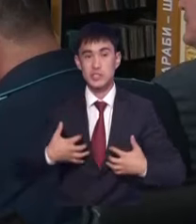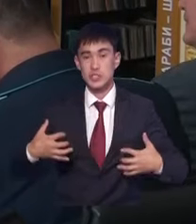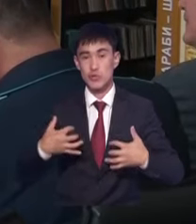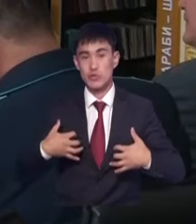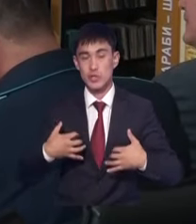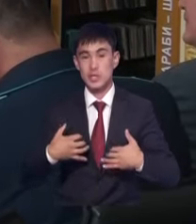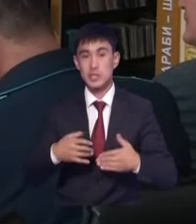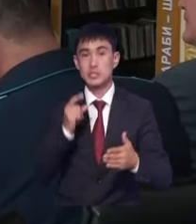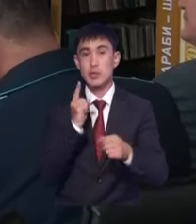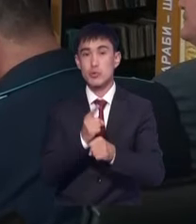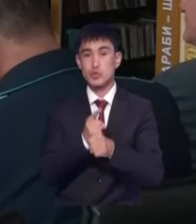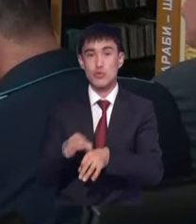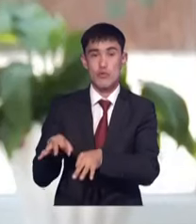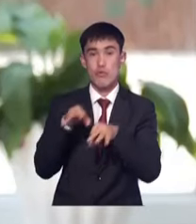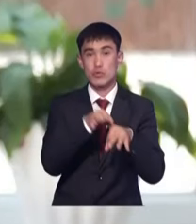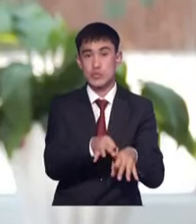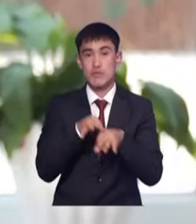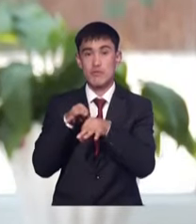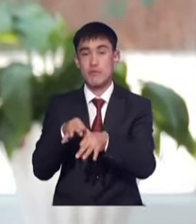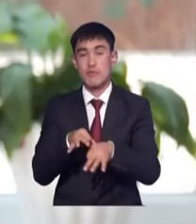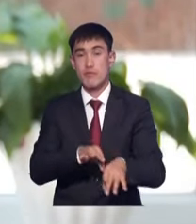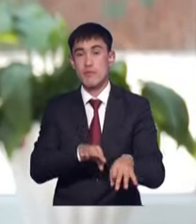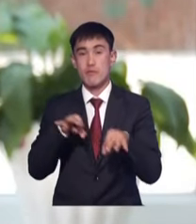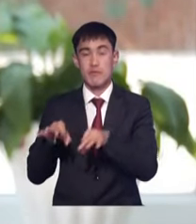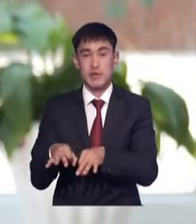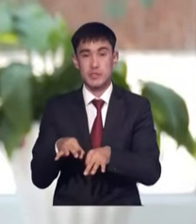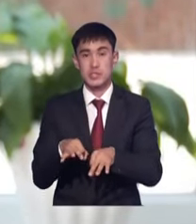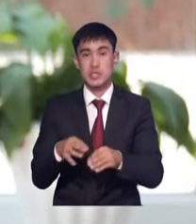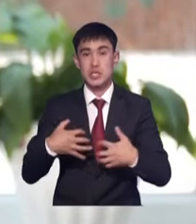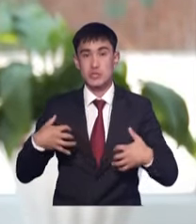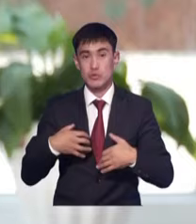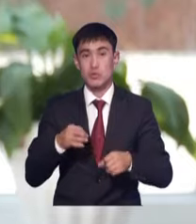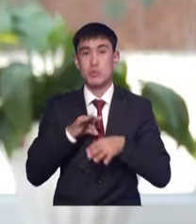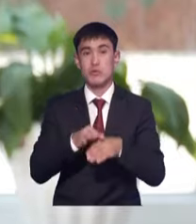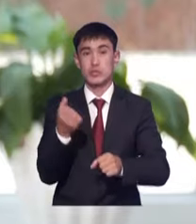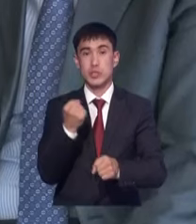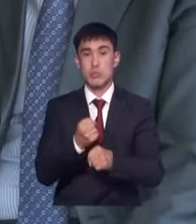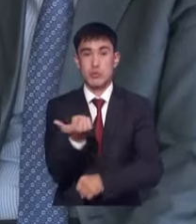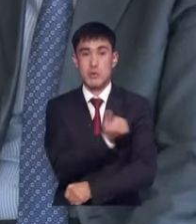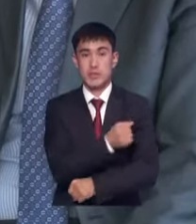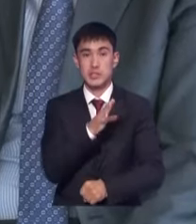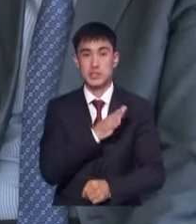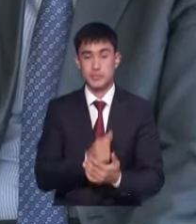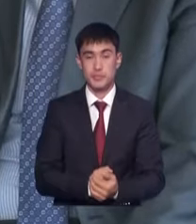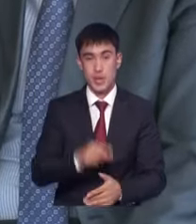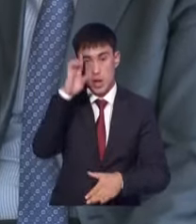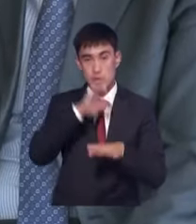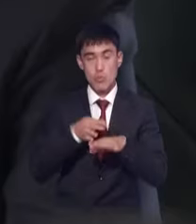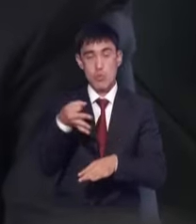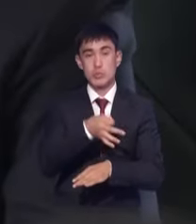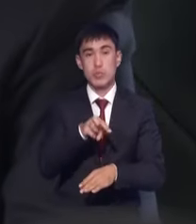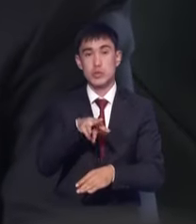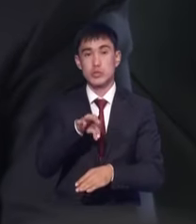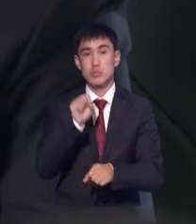животных. Запрещен ввоз и вывоз скота. Также проводятся работы по их вакцинации. Аким области Марат Султангазиев